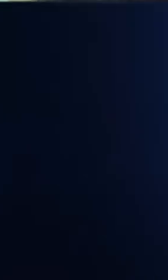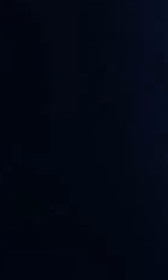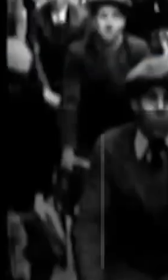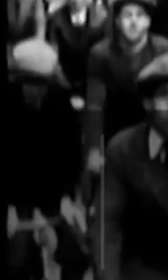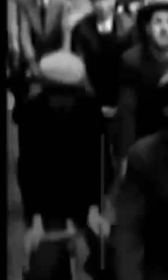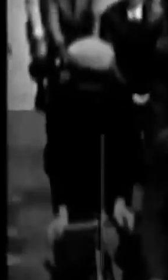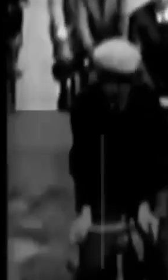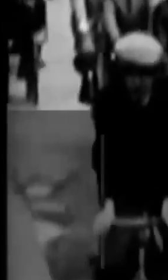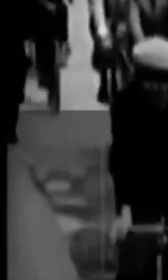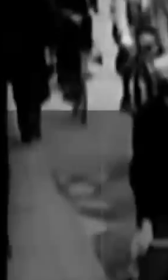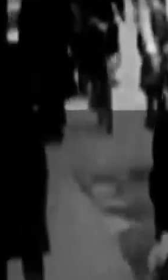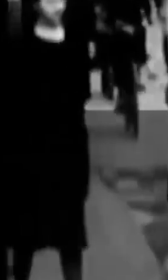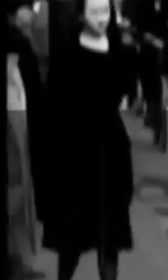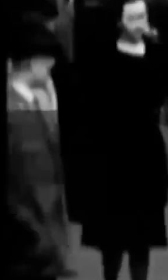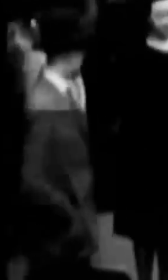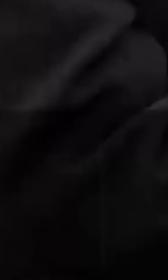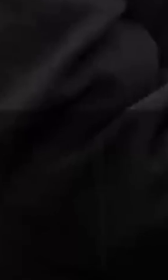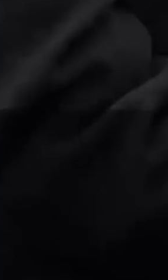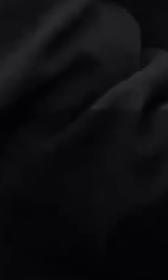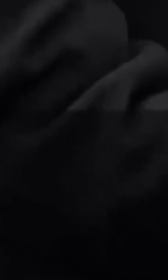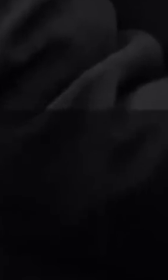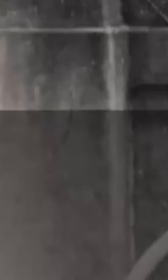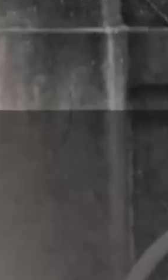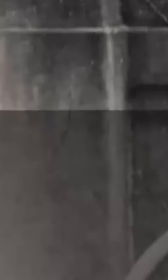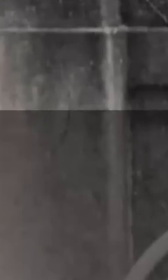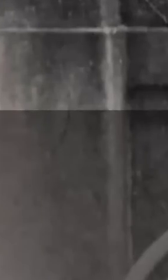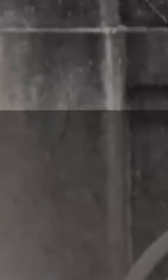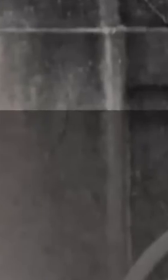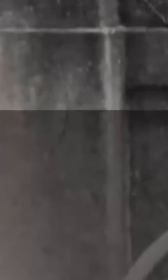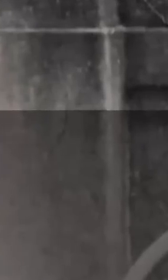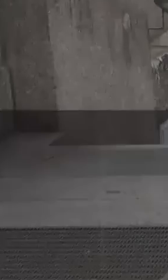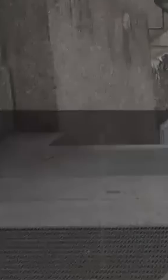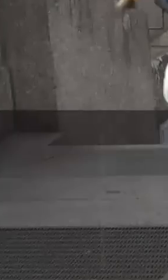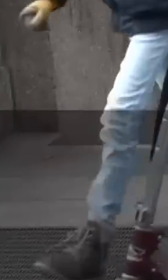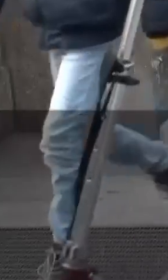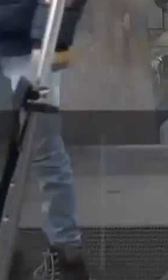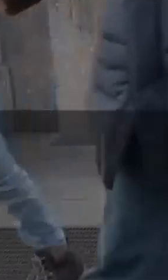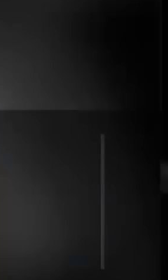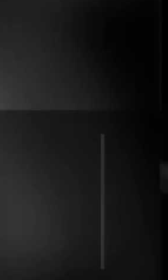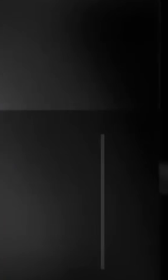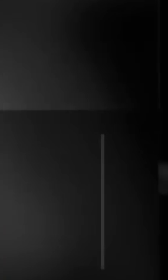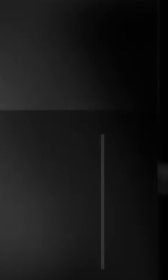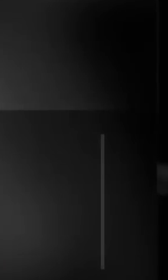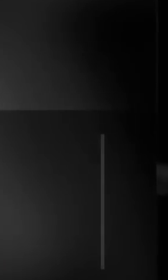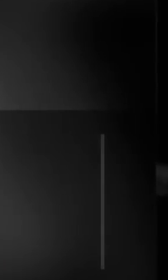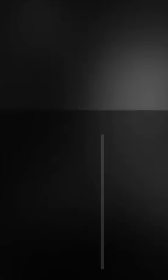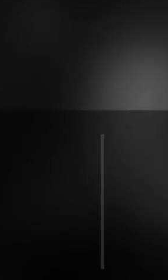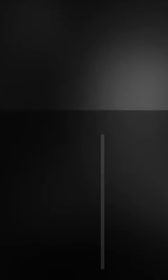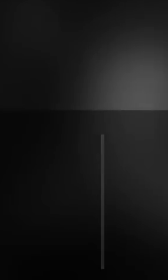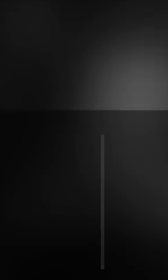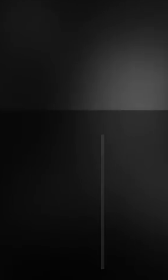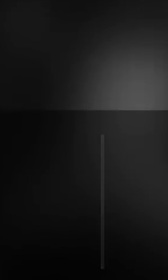חדשים. לבד בברלין. כאן זה השלושה האחים המתוקים האלה, זה ממש המקום הזה. סיפורה של